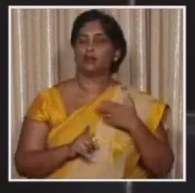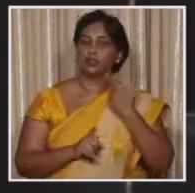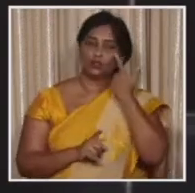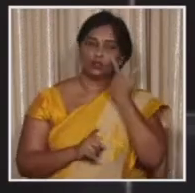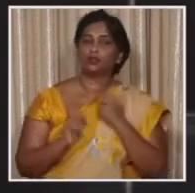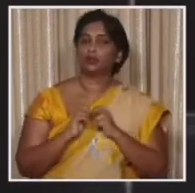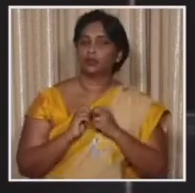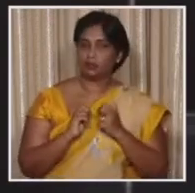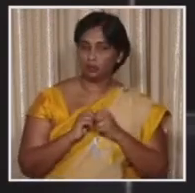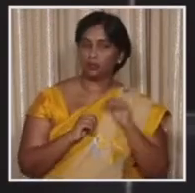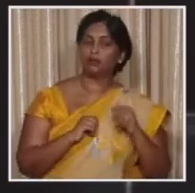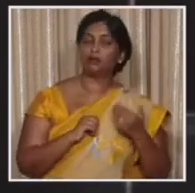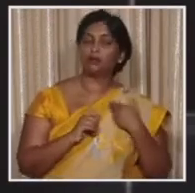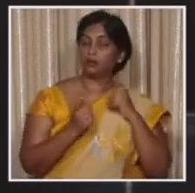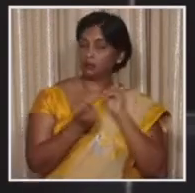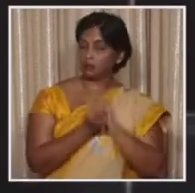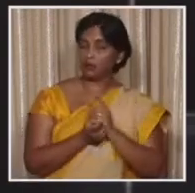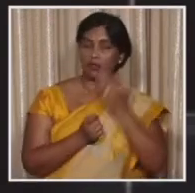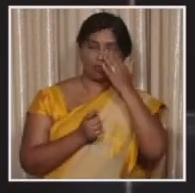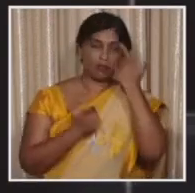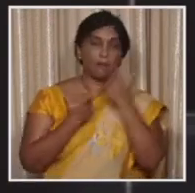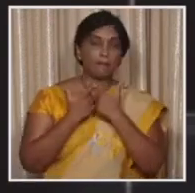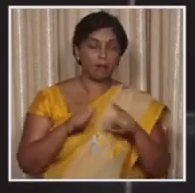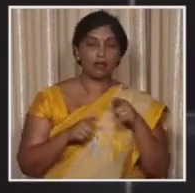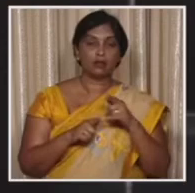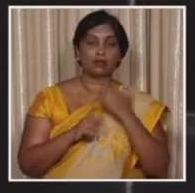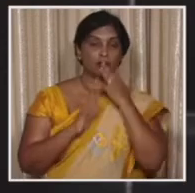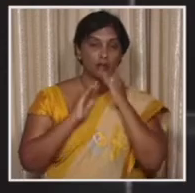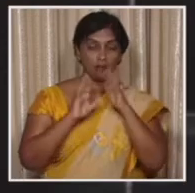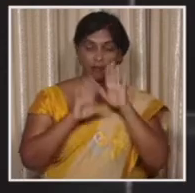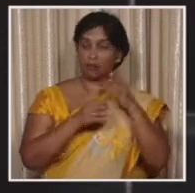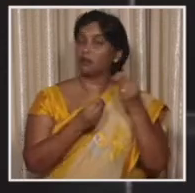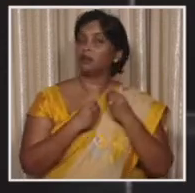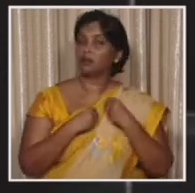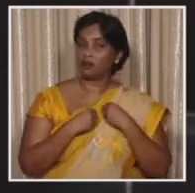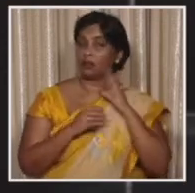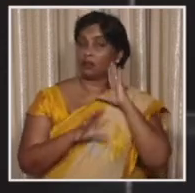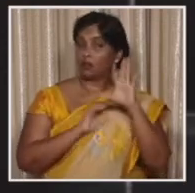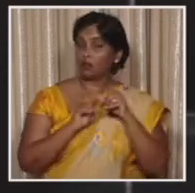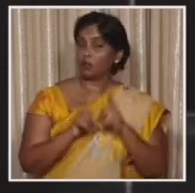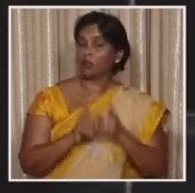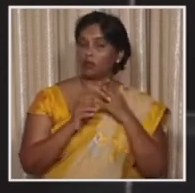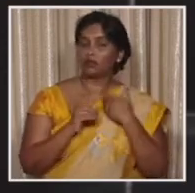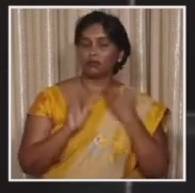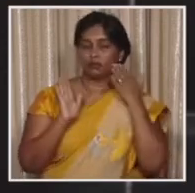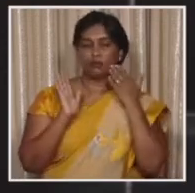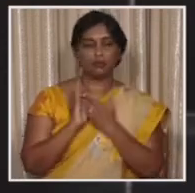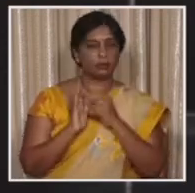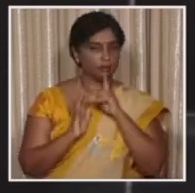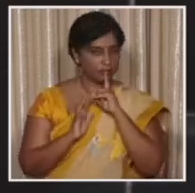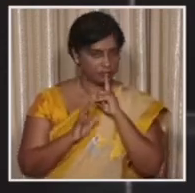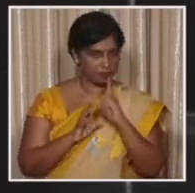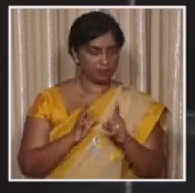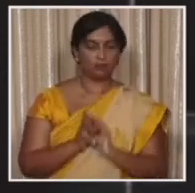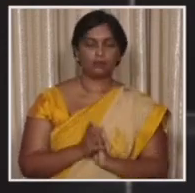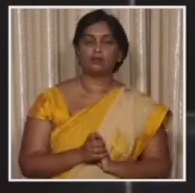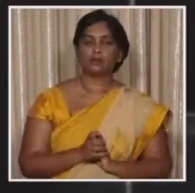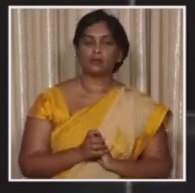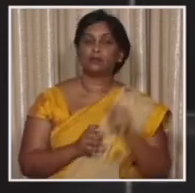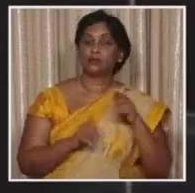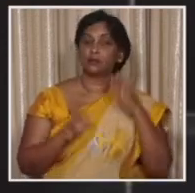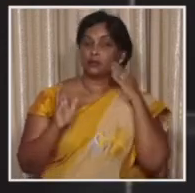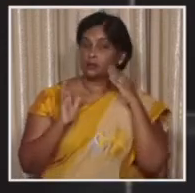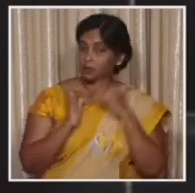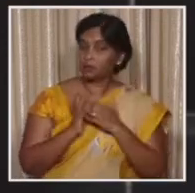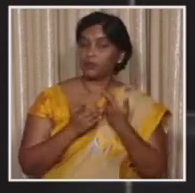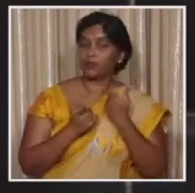කනගාටුදායක තත්වයක්. මා හමු වූ ද්‍රවිඩ මාධ්‍ය පාසල්වල නියෝජිතයන් ලබා දුන් සංඛ්‍යාලයකට අනුවයි මේ කරුණු මම ඔබතුමාගේ අවධානයට යොමු කරන්නේ. මේ පිළිබඳව